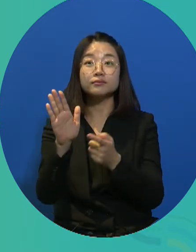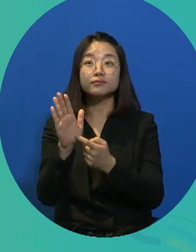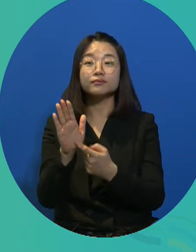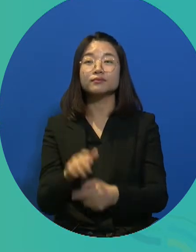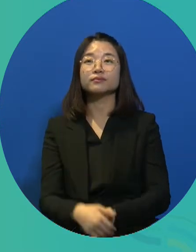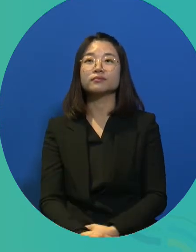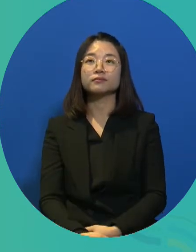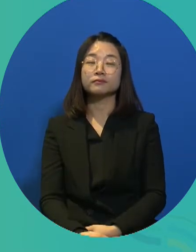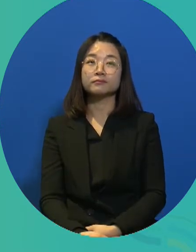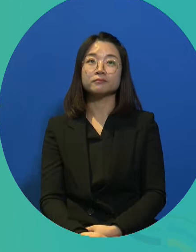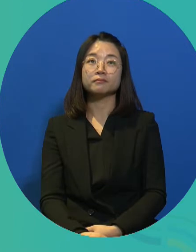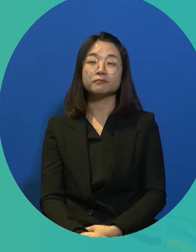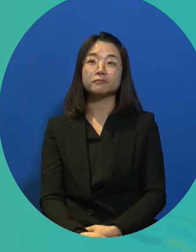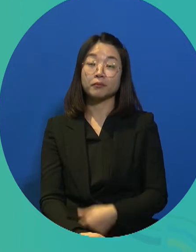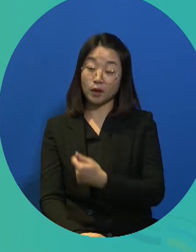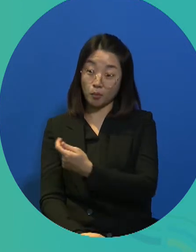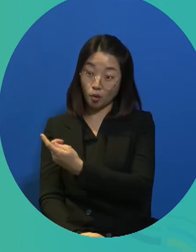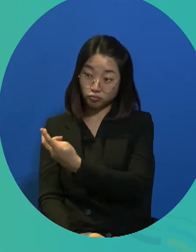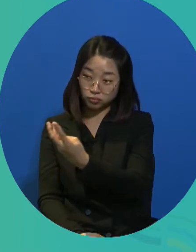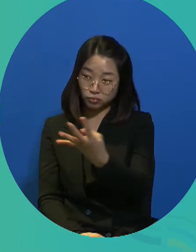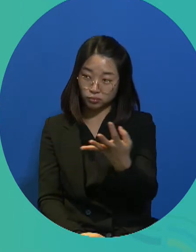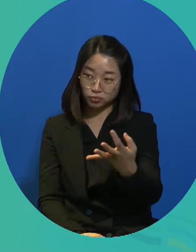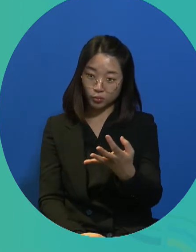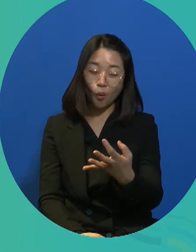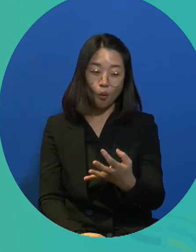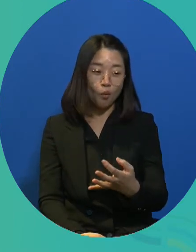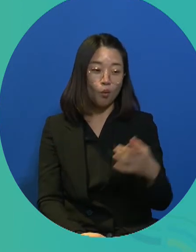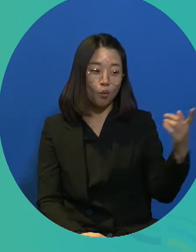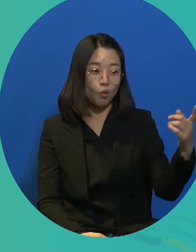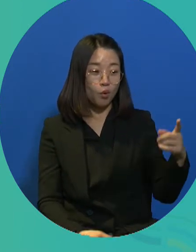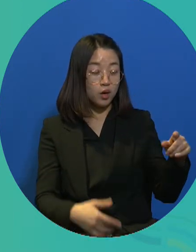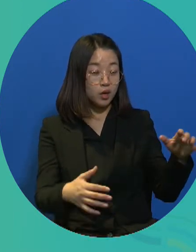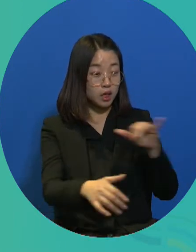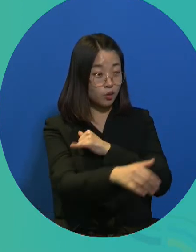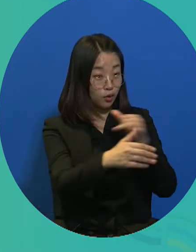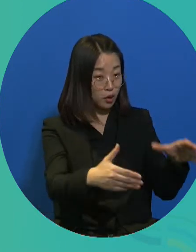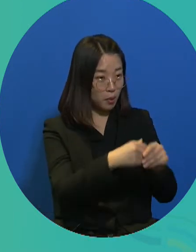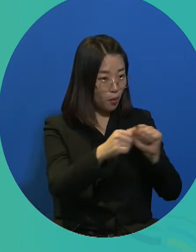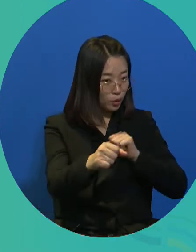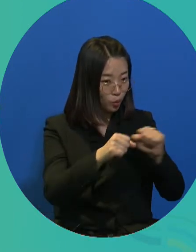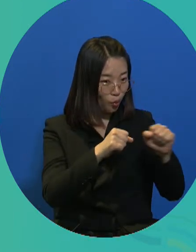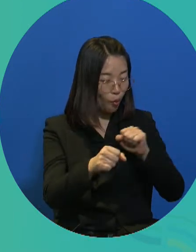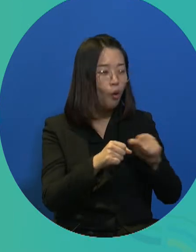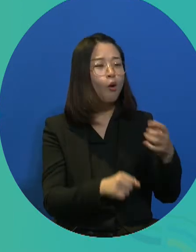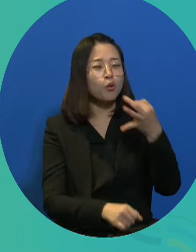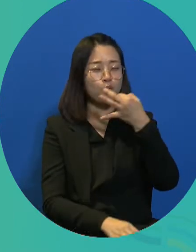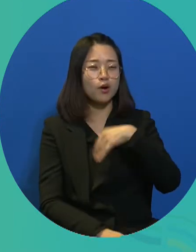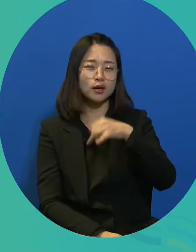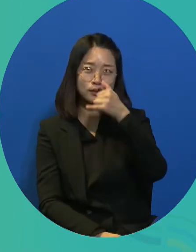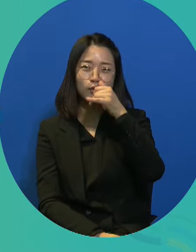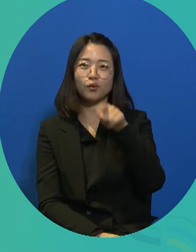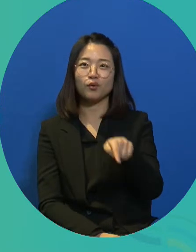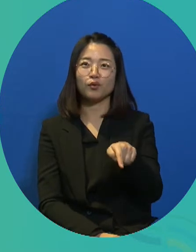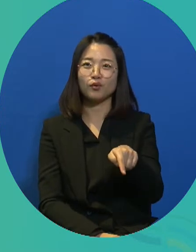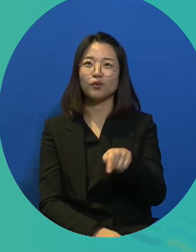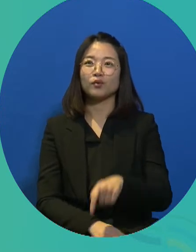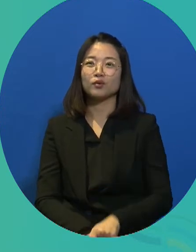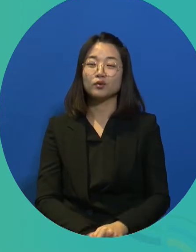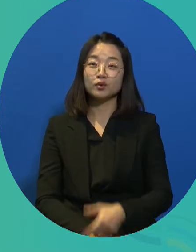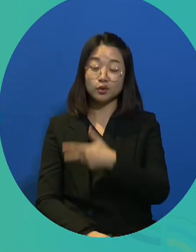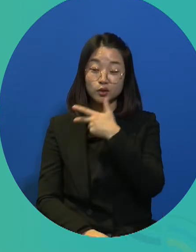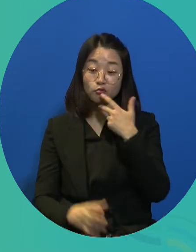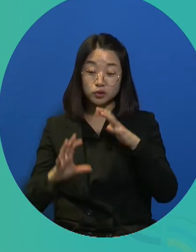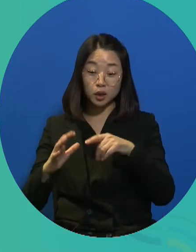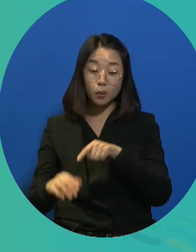식으로 일부 이런 긍정적인 결과가 있었다고 말씀을 드리겠습니다. 적어도 스코틀랜드 그리고 웨일즈 정부에서는